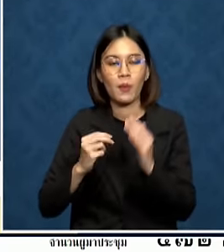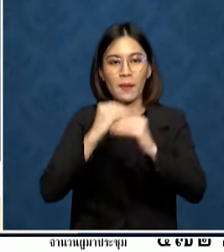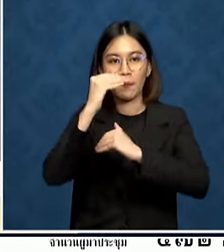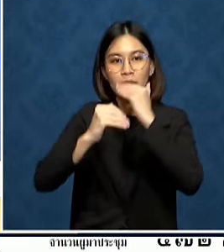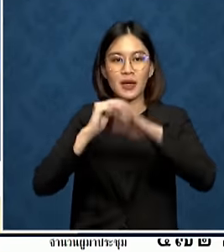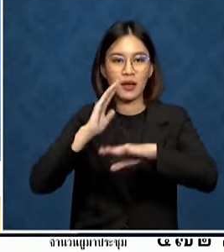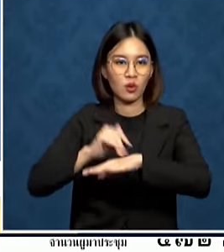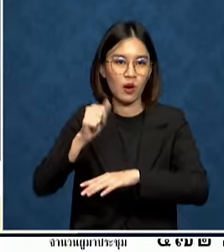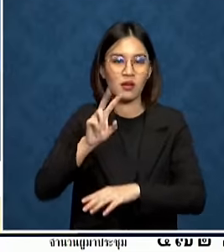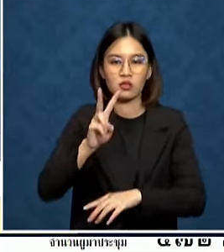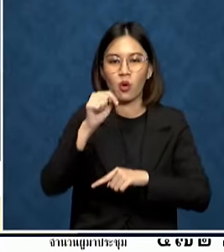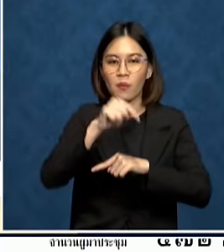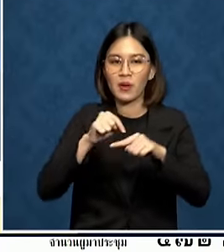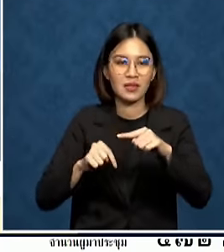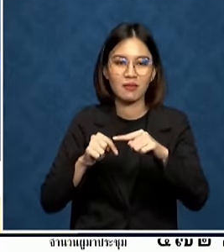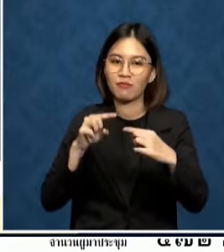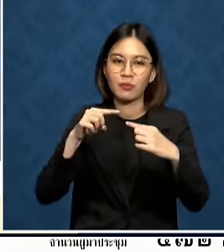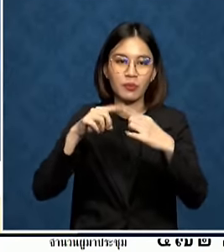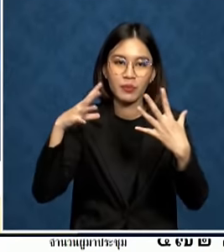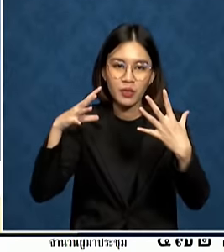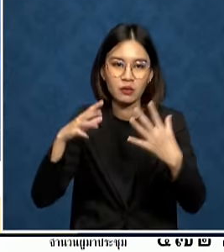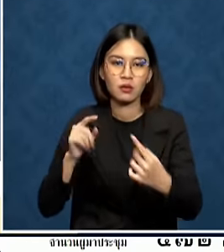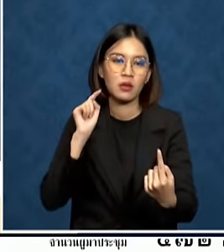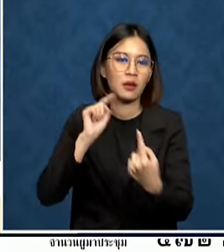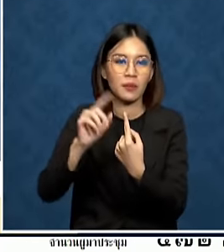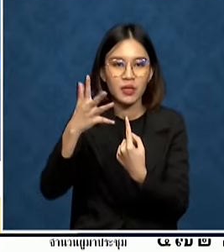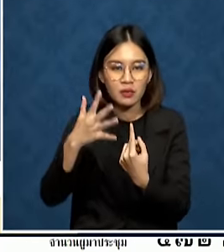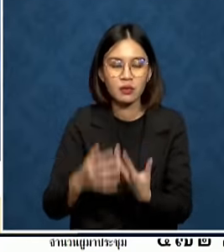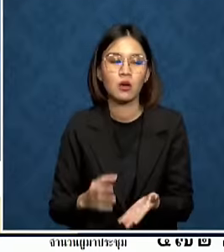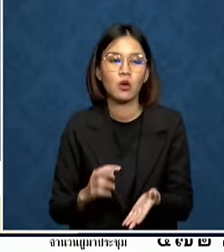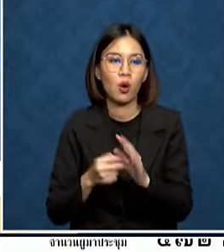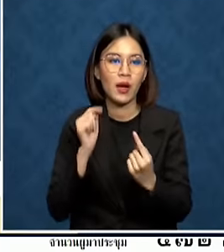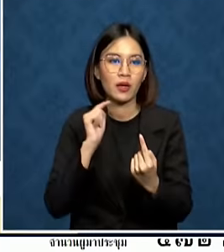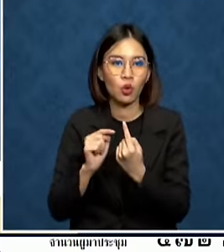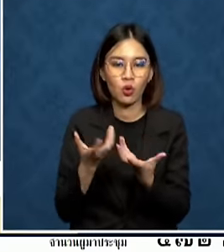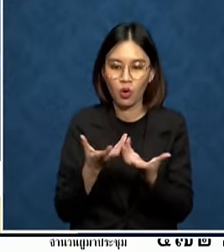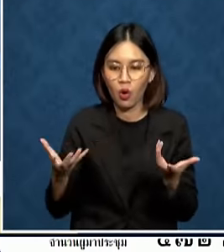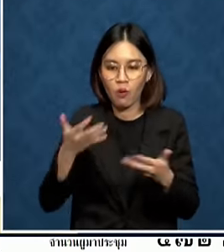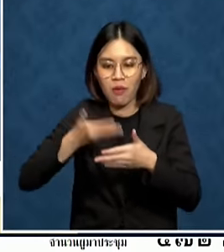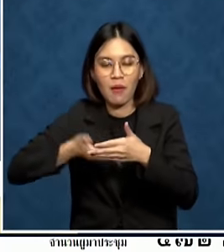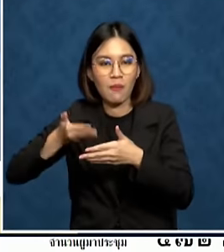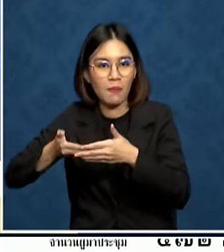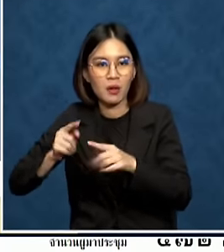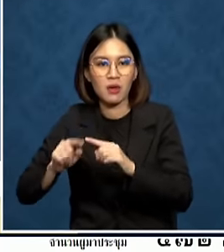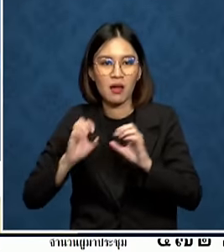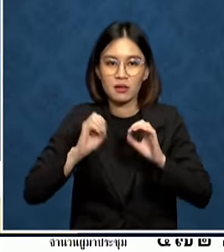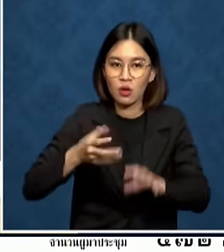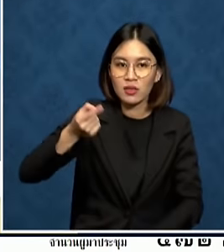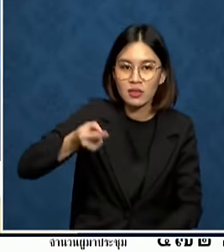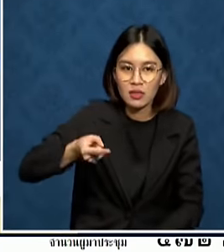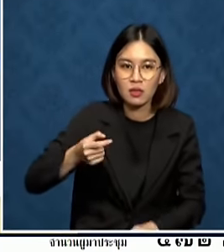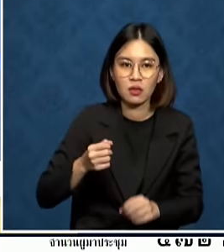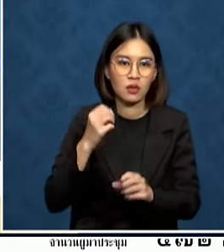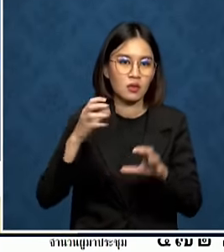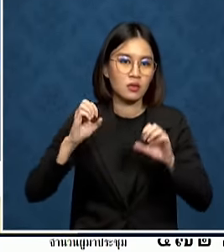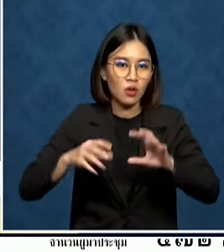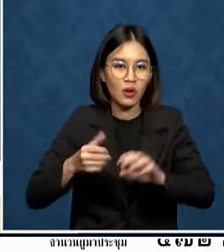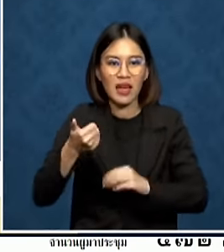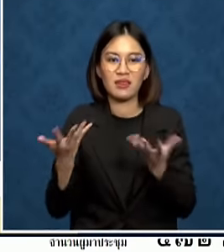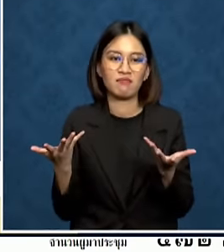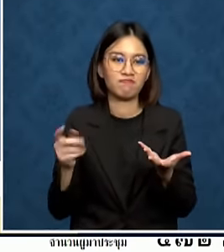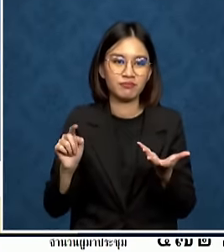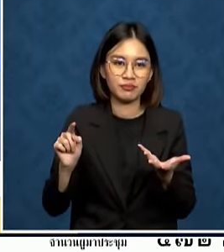เขาได้ไม่ถึง 2%ของแรงงานทั้งหมดนะครับยังไม่นับว่าภายใต้อุปกรณ์ที่จำกัดแบบนี้จะสอนจริงจังสอนได้ดีขนาด